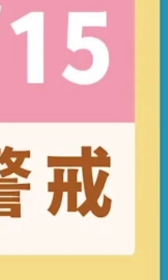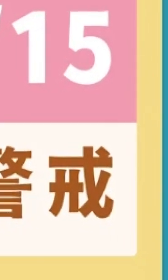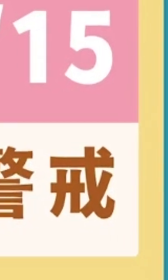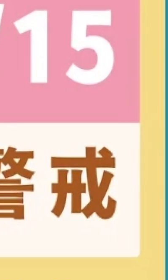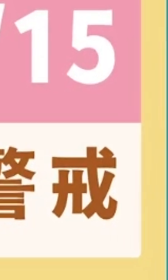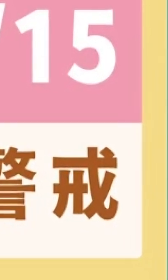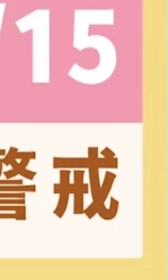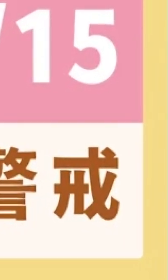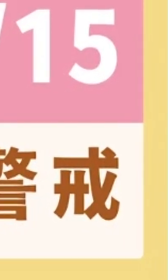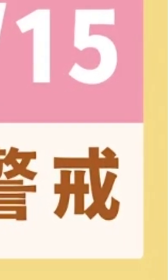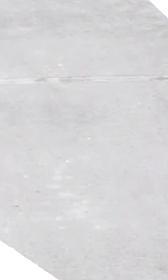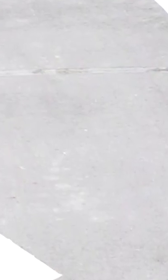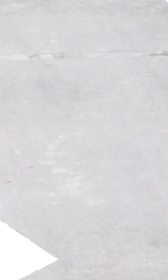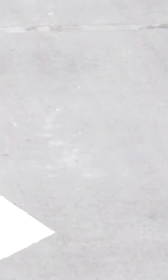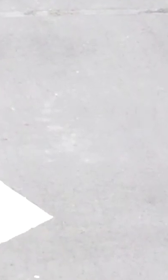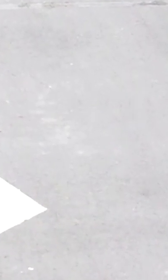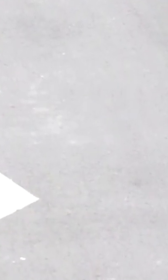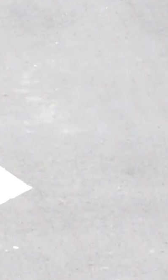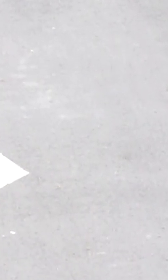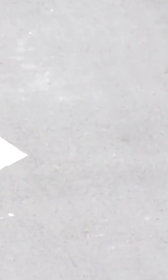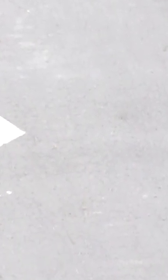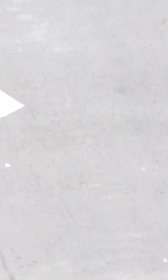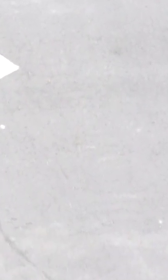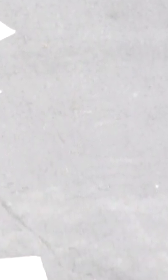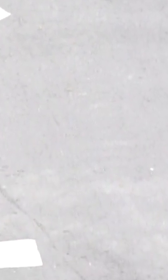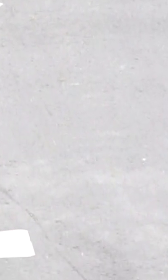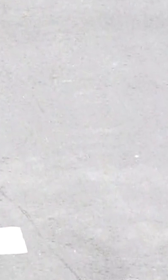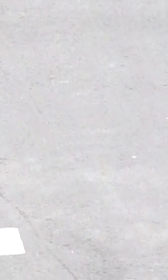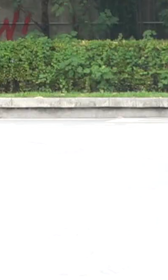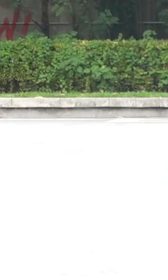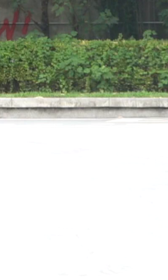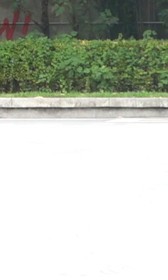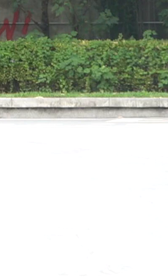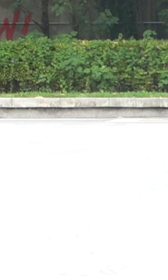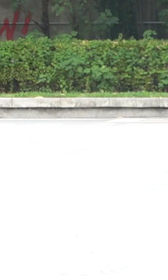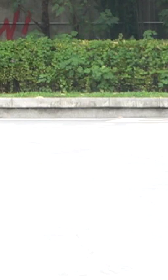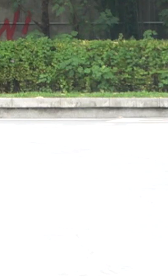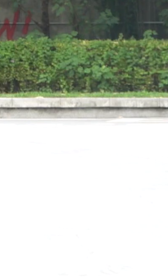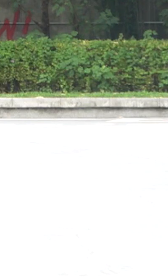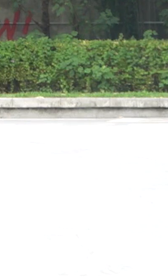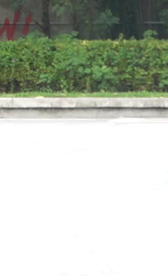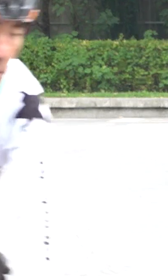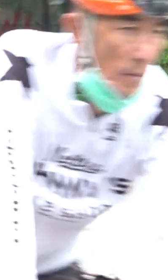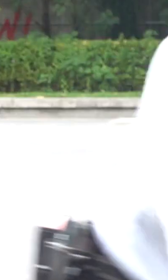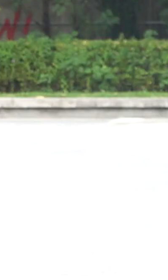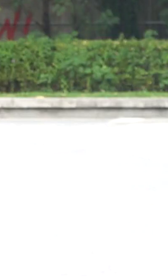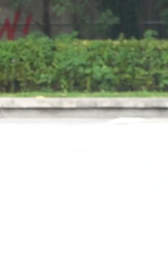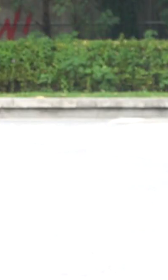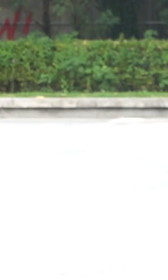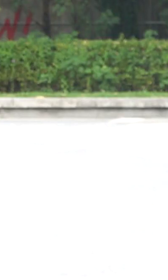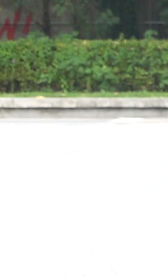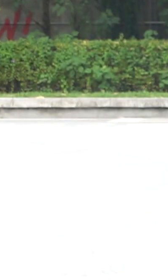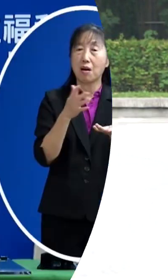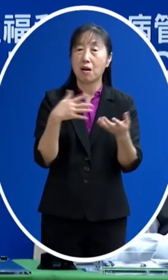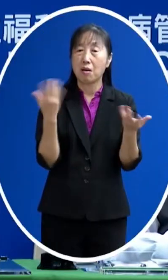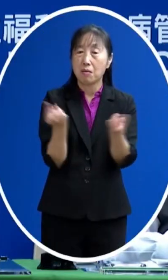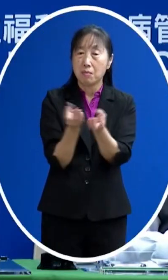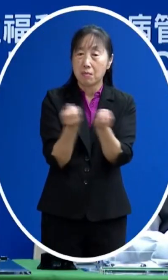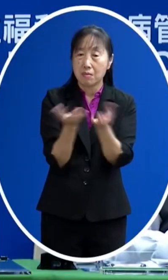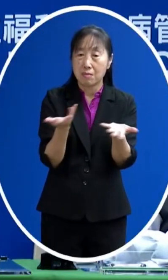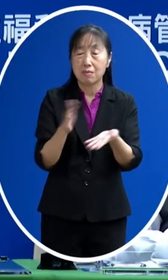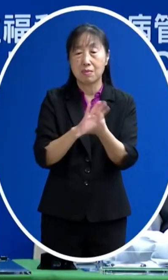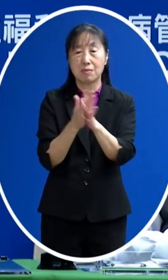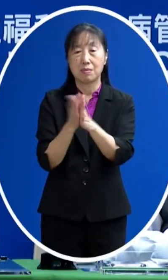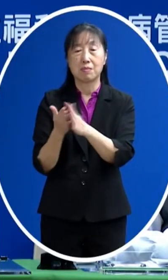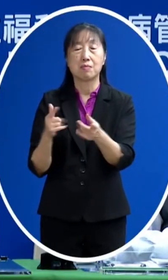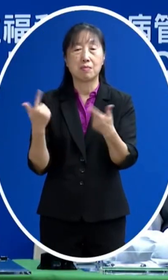持二级警戒，但有鉴于本土疫情控制良好，因此大幅松绑民生相关活动。 本来有一